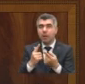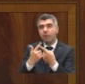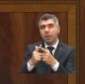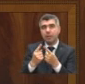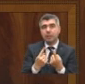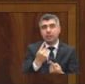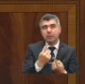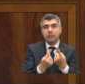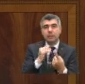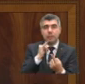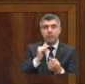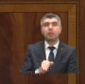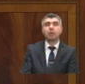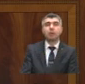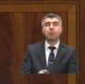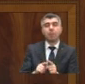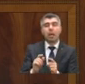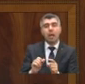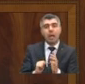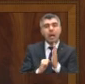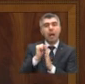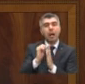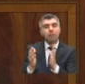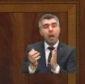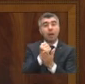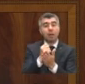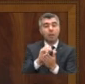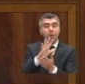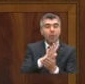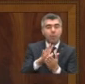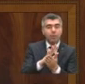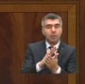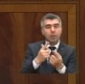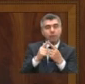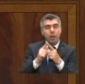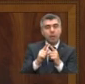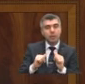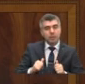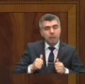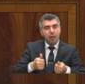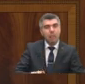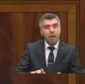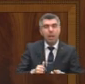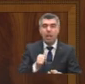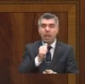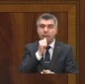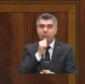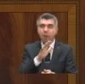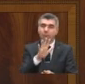والتجاوزات والمشاكل المطروحة لربح رهانات التحديات المتعلقة بتعبئة الموارد المائية